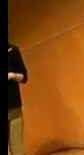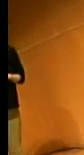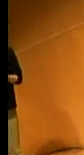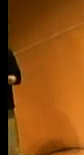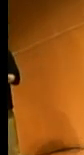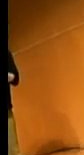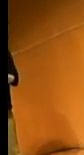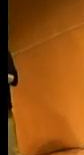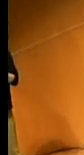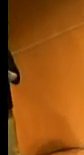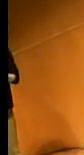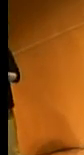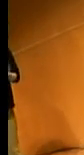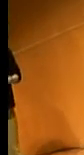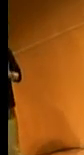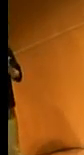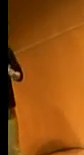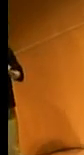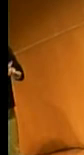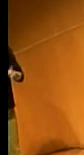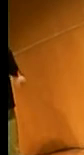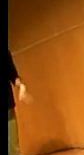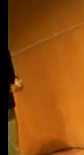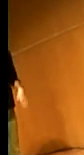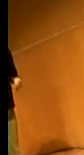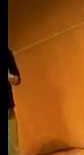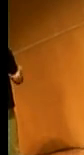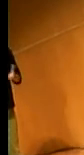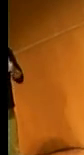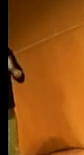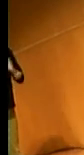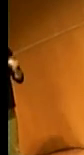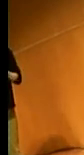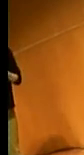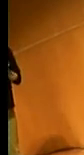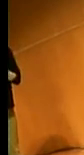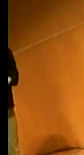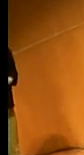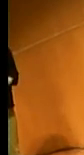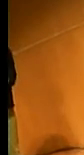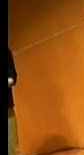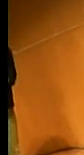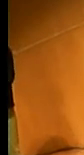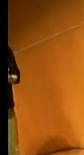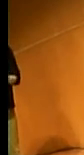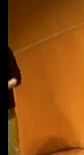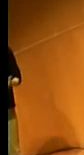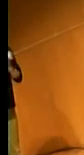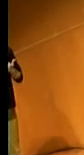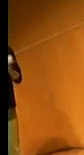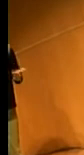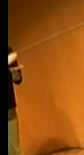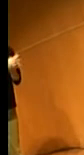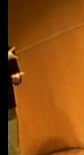c'était pas gagné le suivi, ça changeait sans arrêt. Et pour moi, j'avais un enfant autiste Asperger,